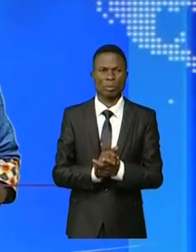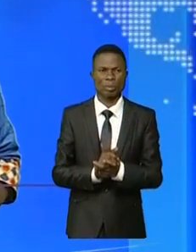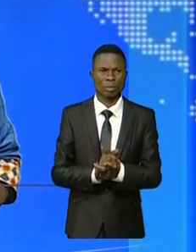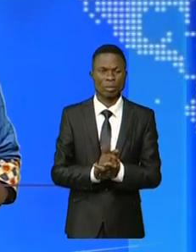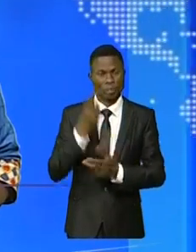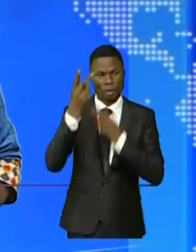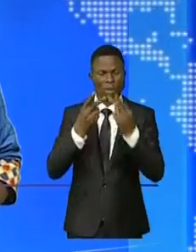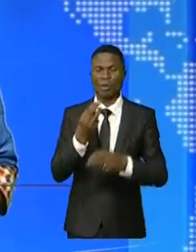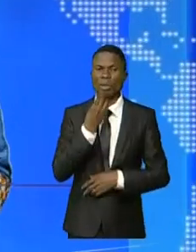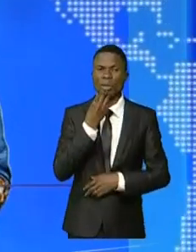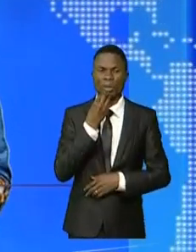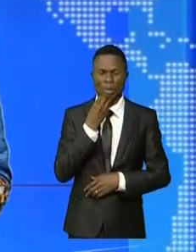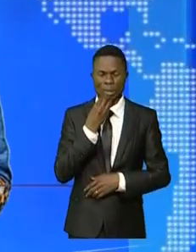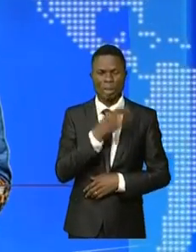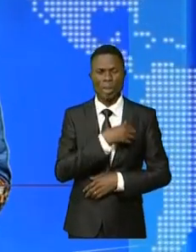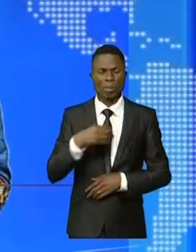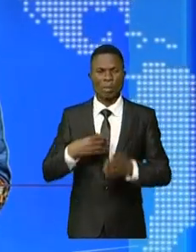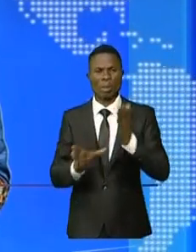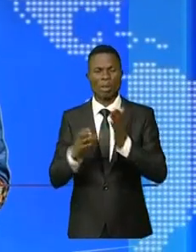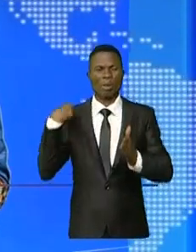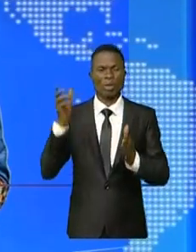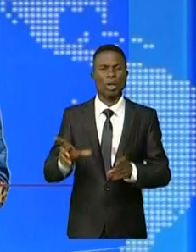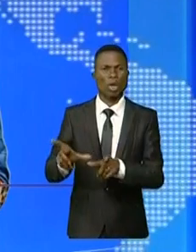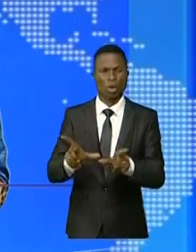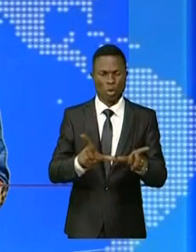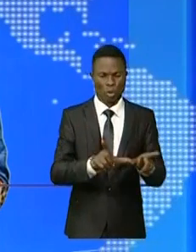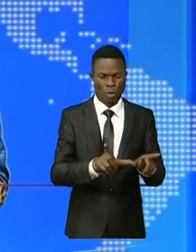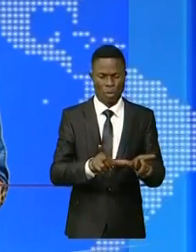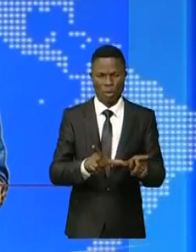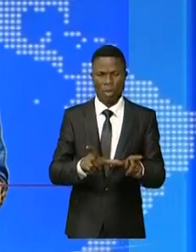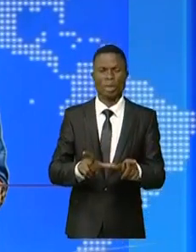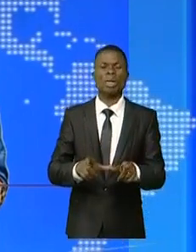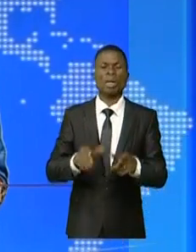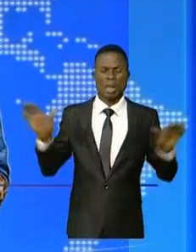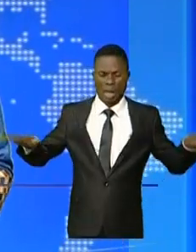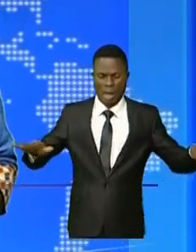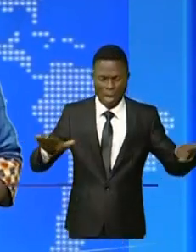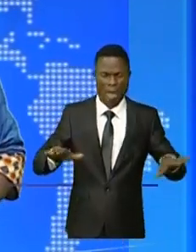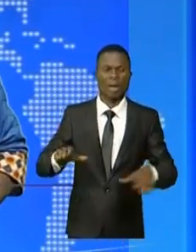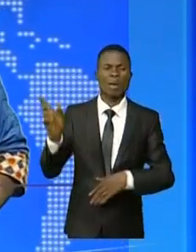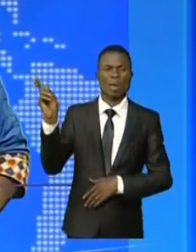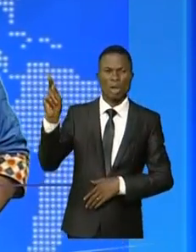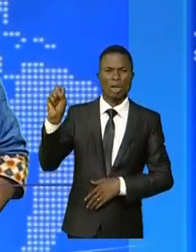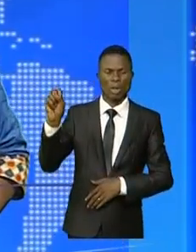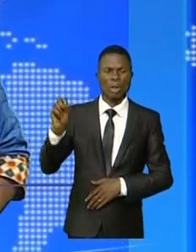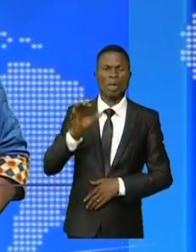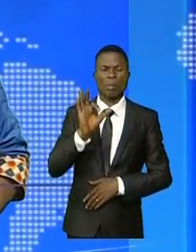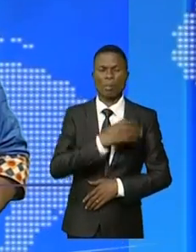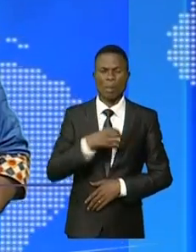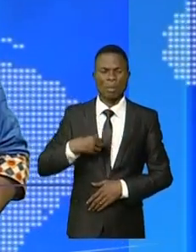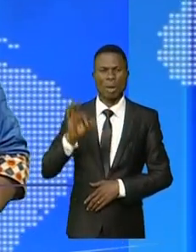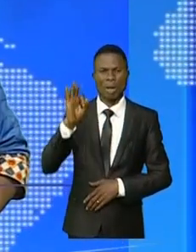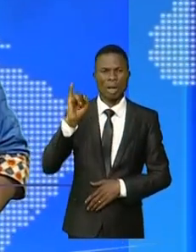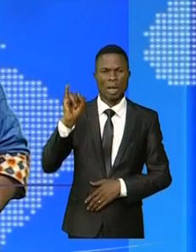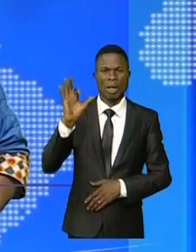Une visite d'inspection a conduit Madame le vice-gouverneur de Lualaba à l'aéroport de Kolwezi. Fifi Masuka Saini voulait